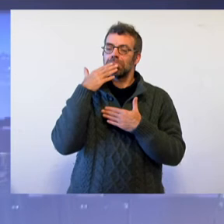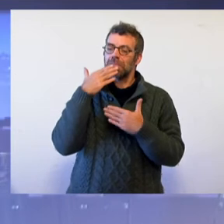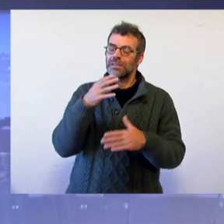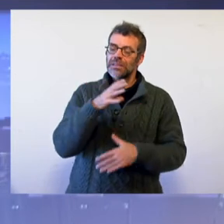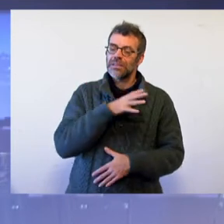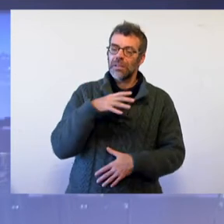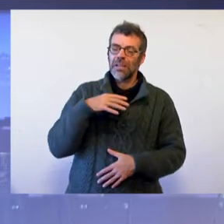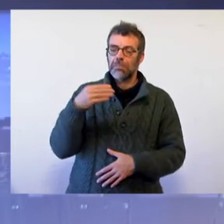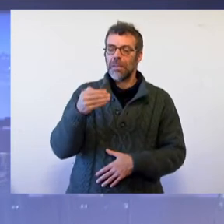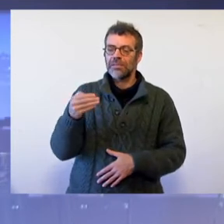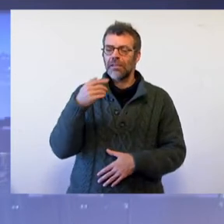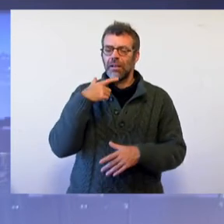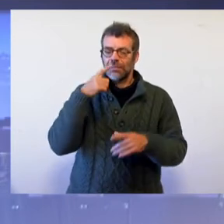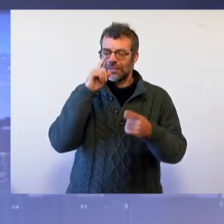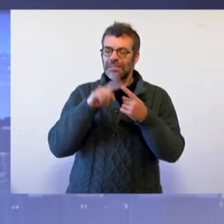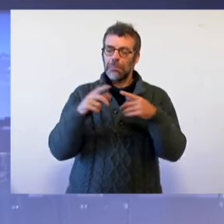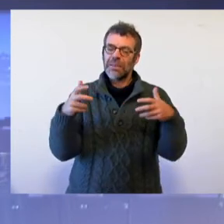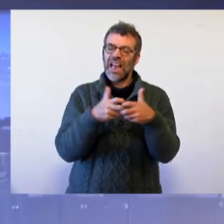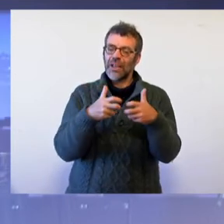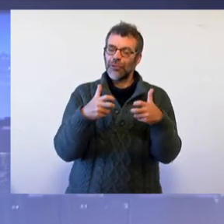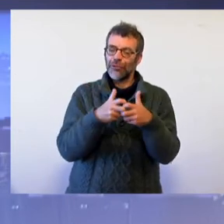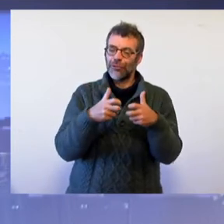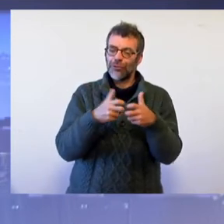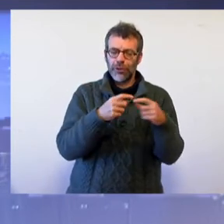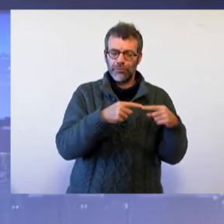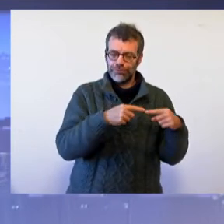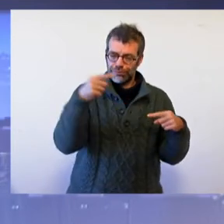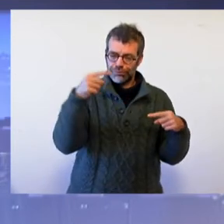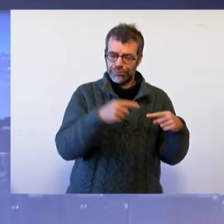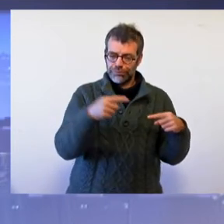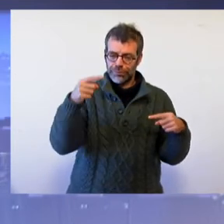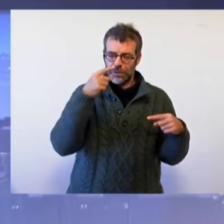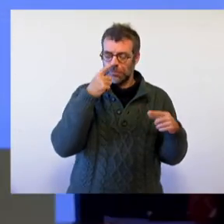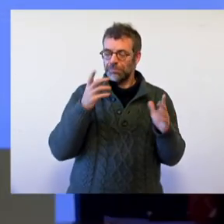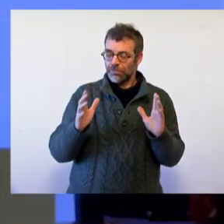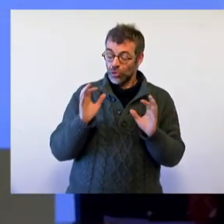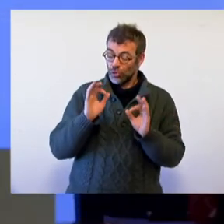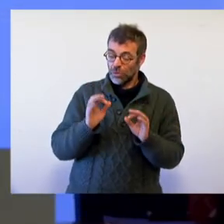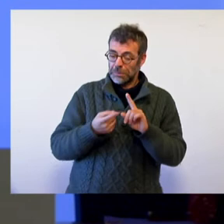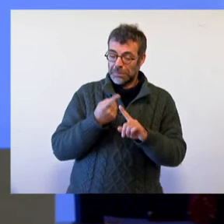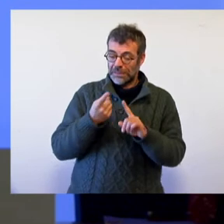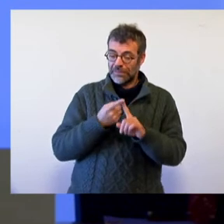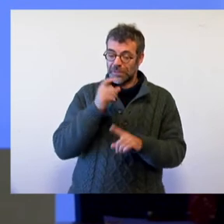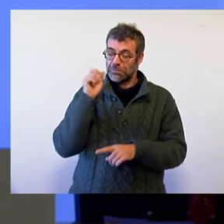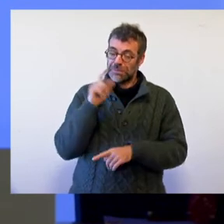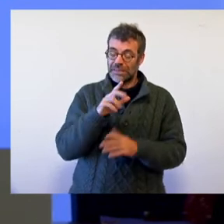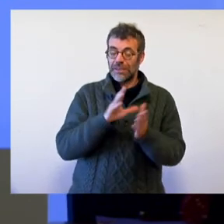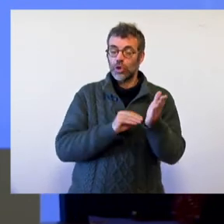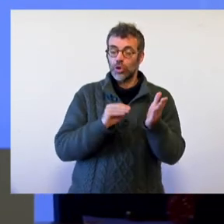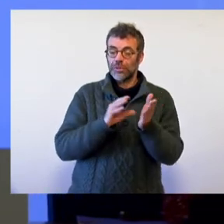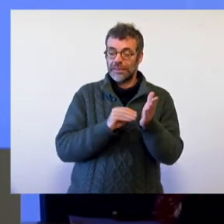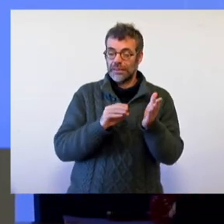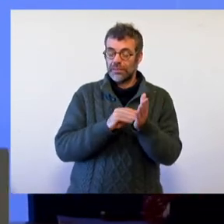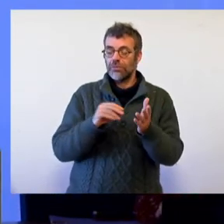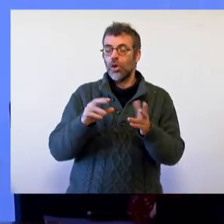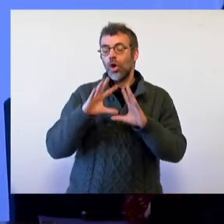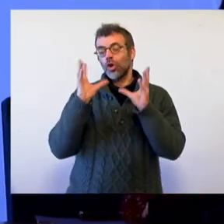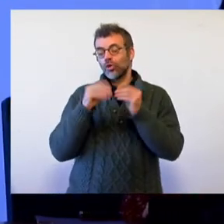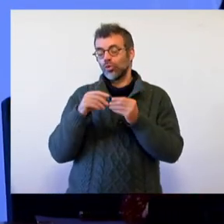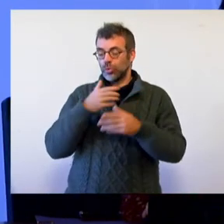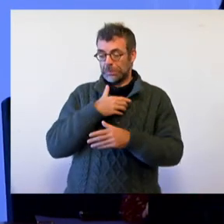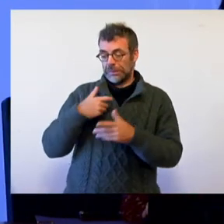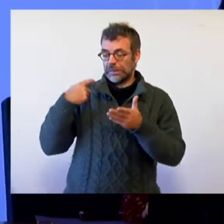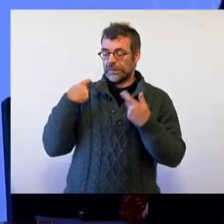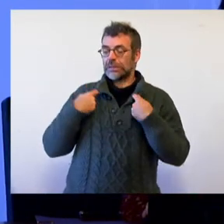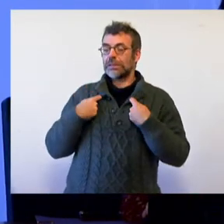les tarifs et qui spécifiquement sur la cantine. 9 € le coût d'un repas et le